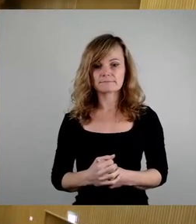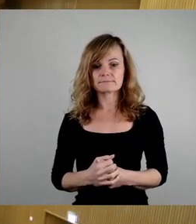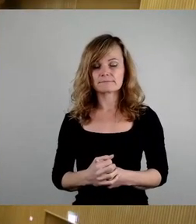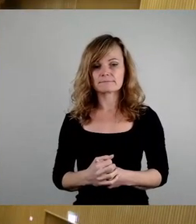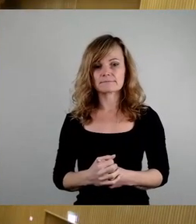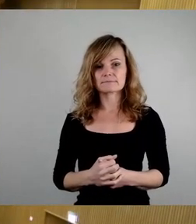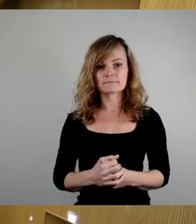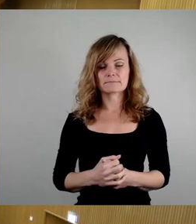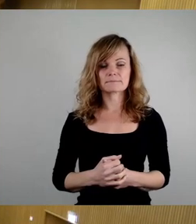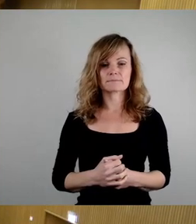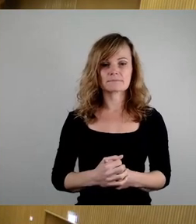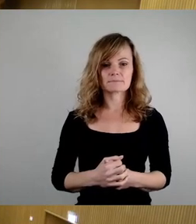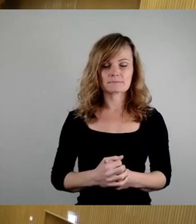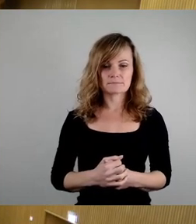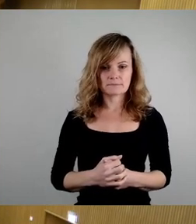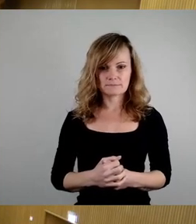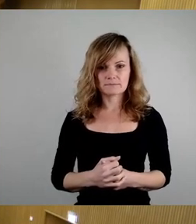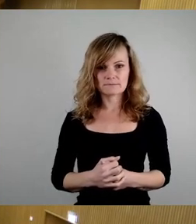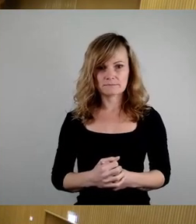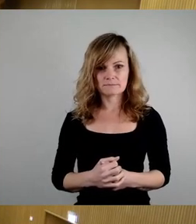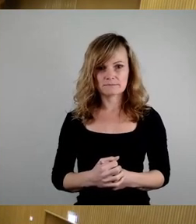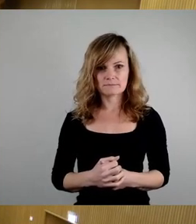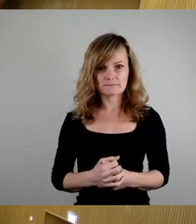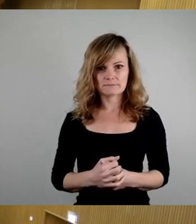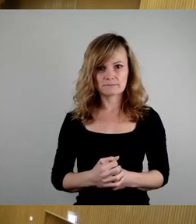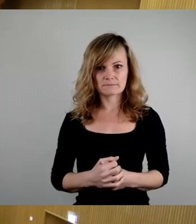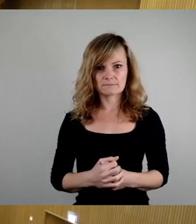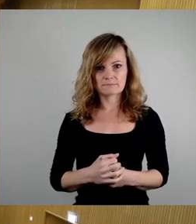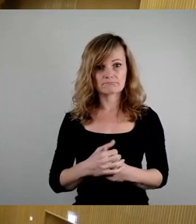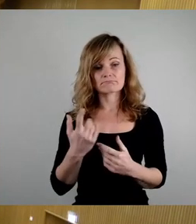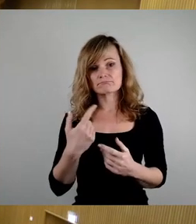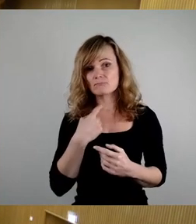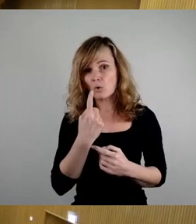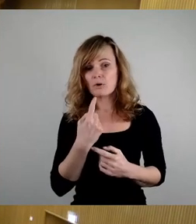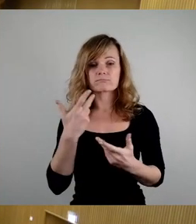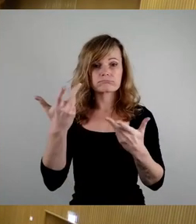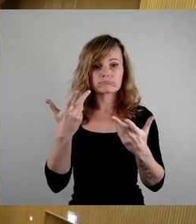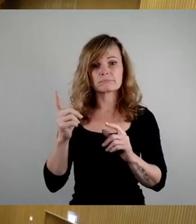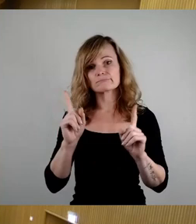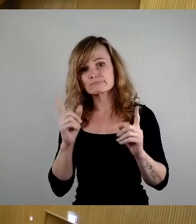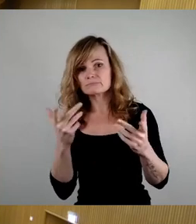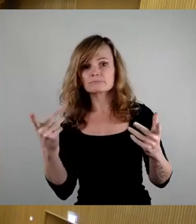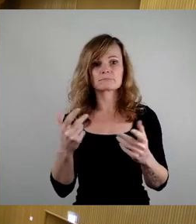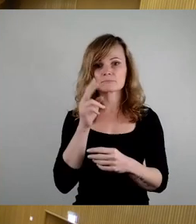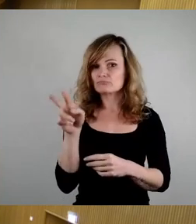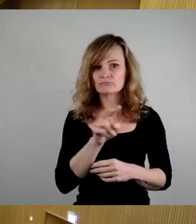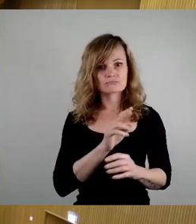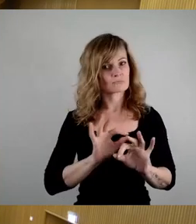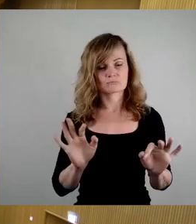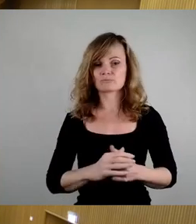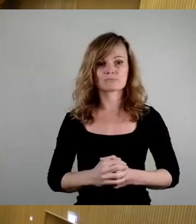So, wird darüber hinaus das Wort gewünscht? Das kann ich nicht